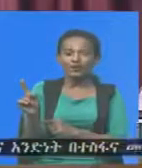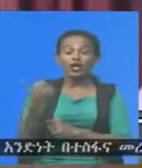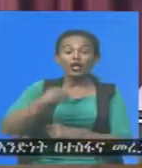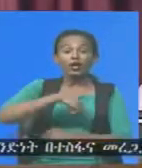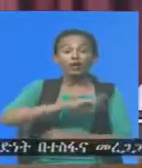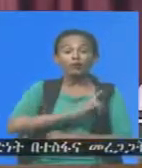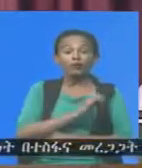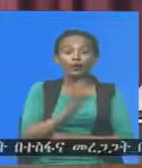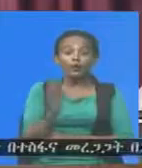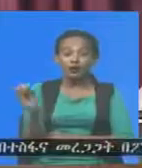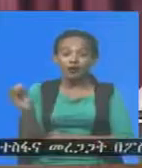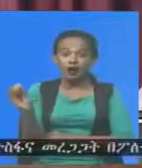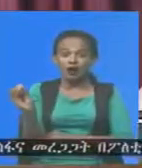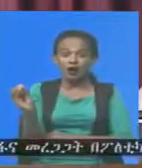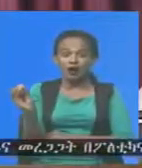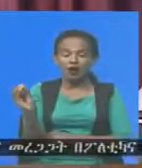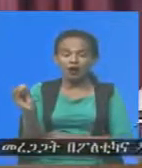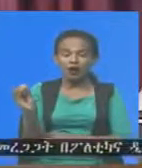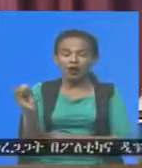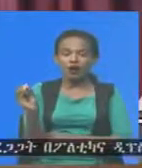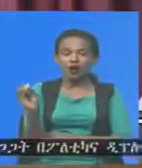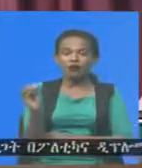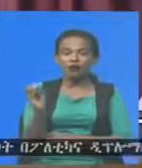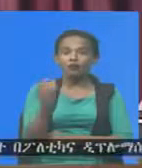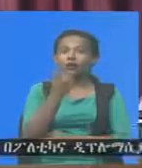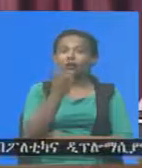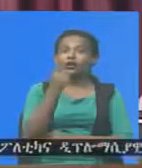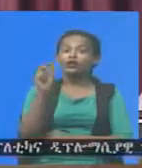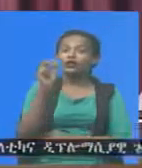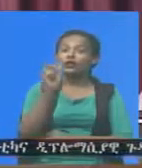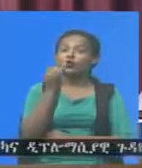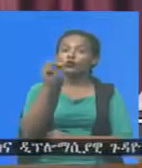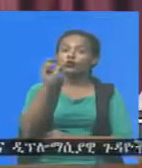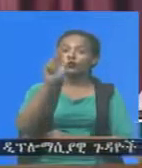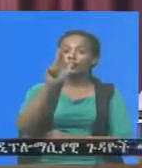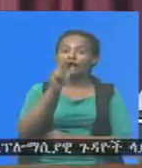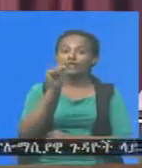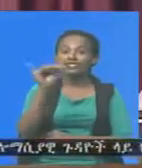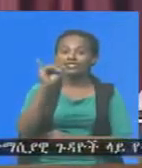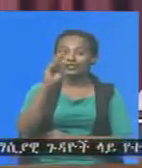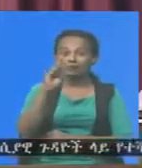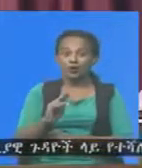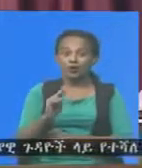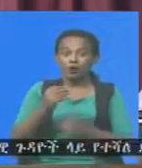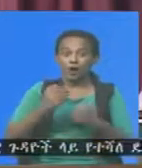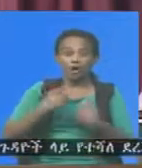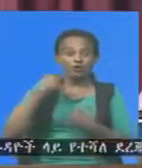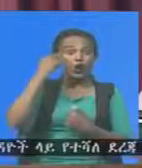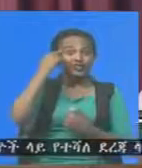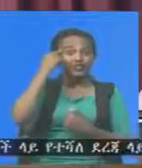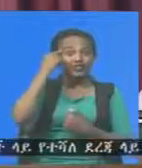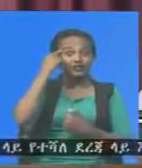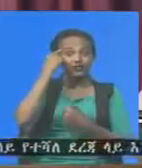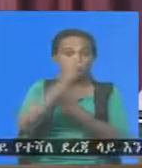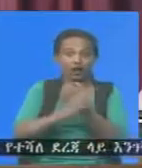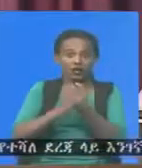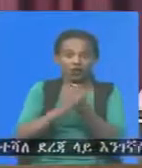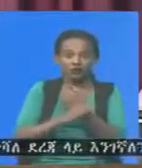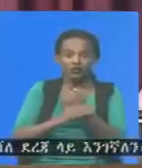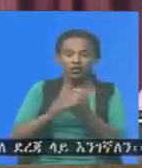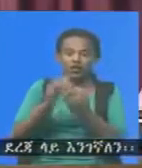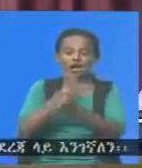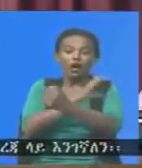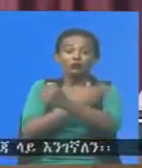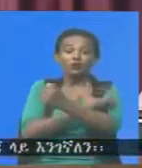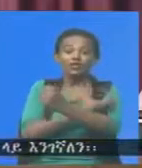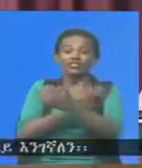በእኛና በኒዮ ሊብራል አስተሳሰብ ባላቸው ሀገራት መካከል ካፒታሊስት ስርዓት